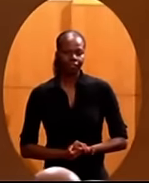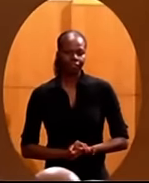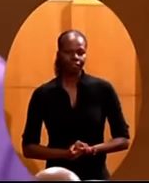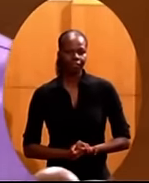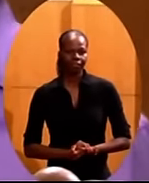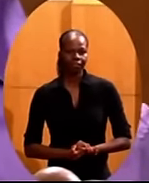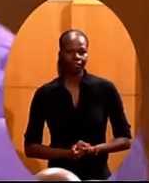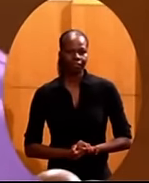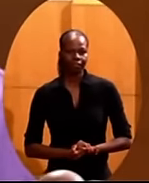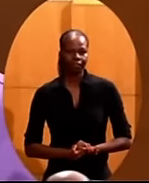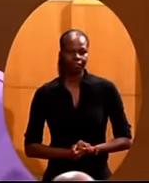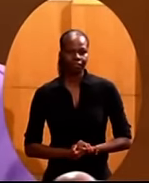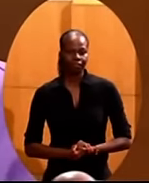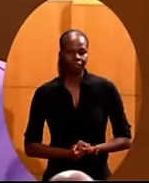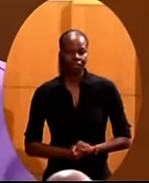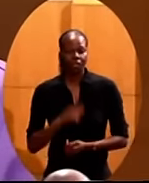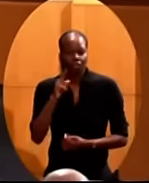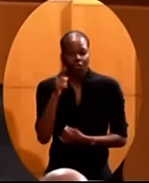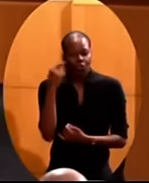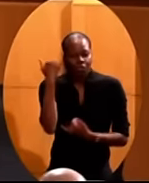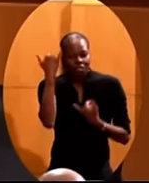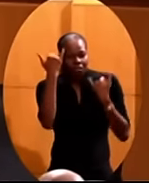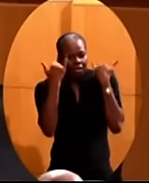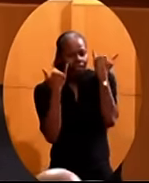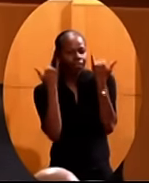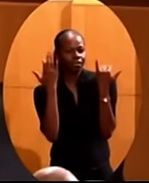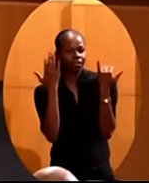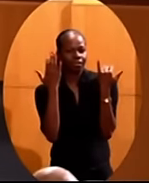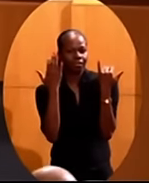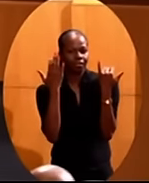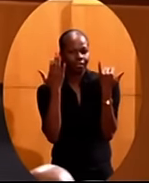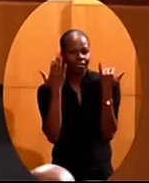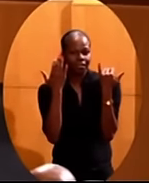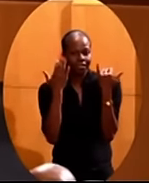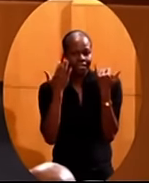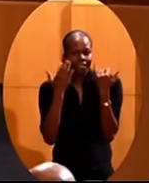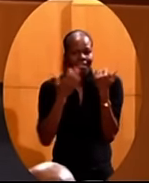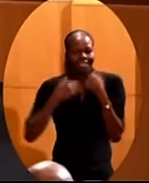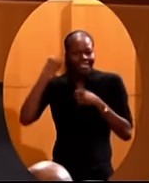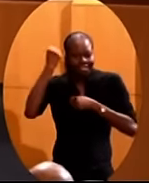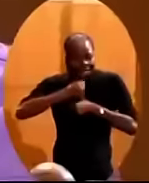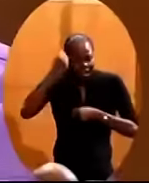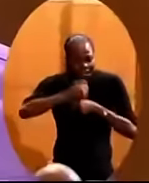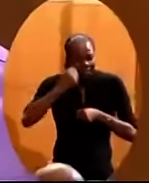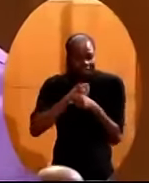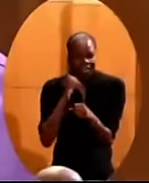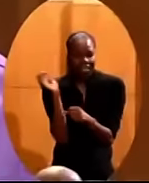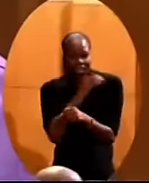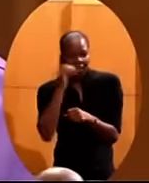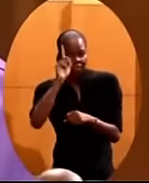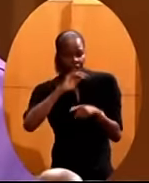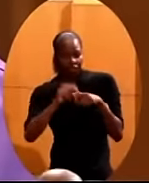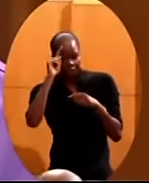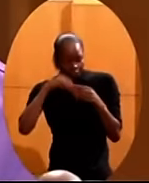Do vous imaginez la quantité de travail qu'on peut remettre en